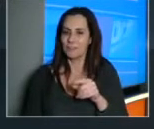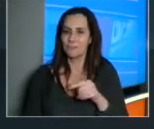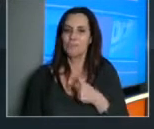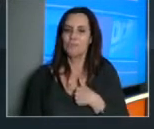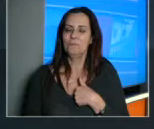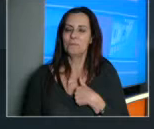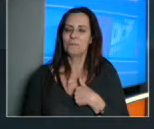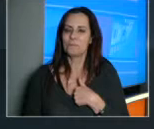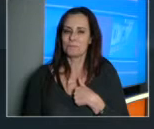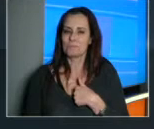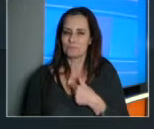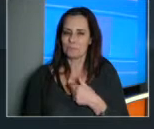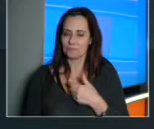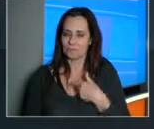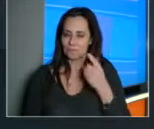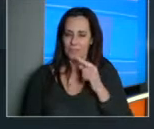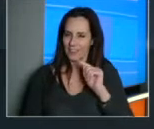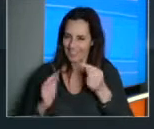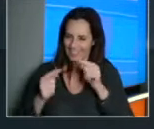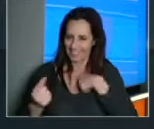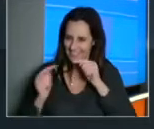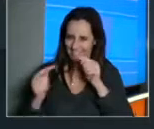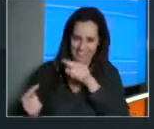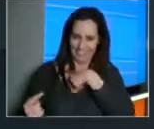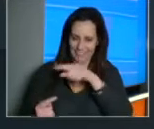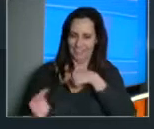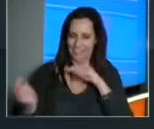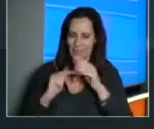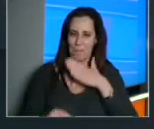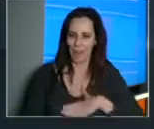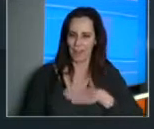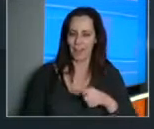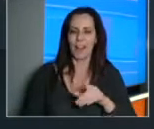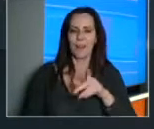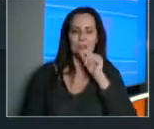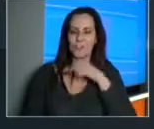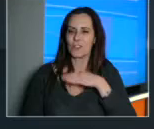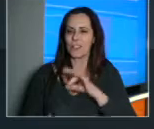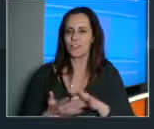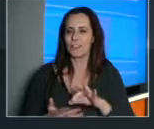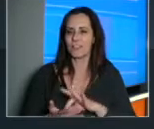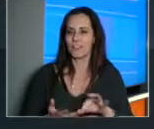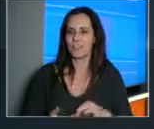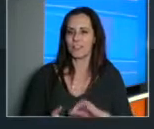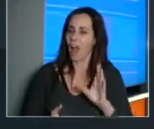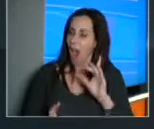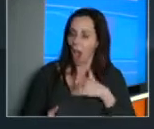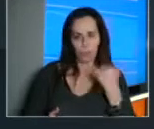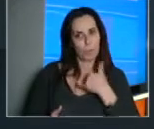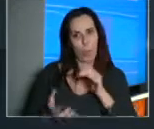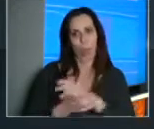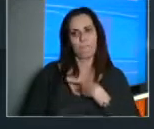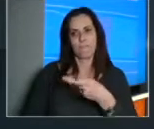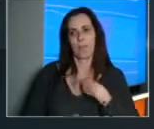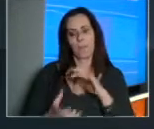התגוששות מילולית נחמדה עם איציק סודרי במהלך... החג על ציוץ שהעליתי... חברית בין... אבל, חברית. תמיד חברית,